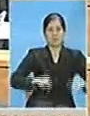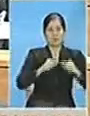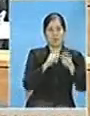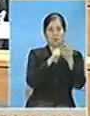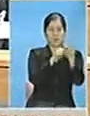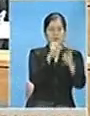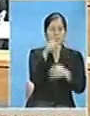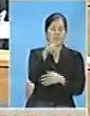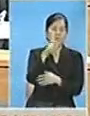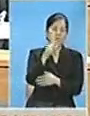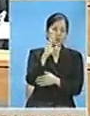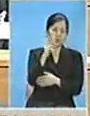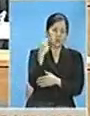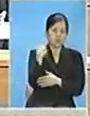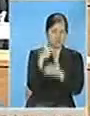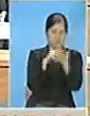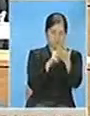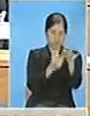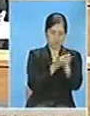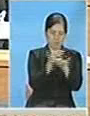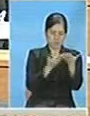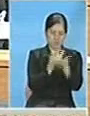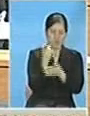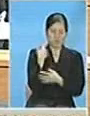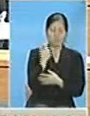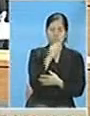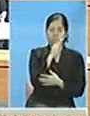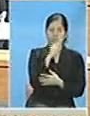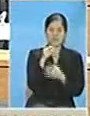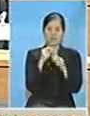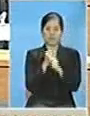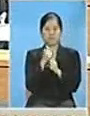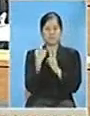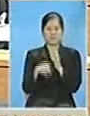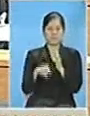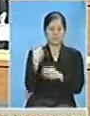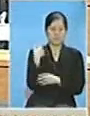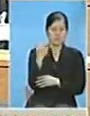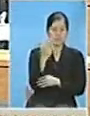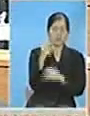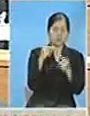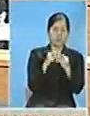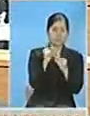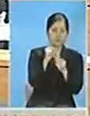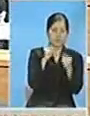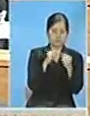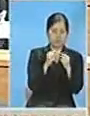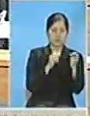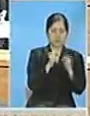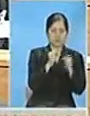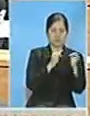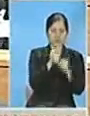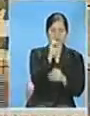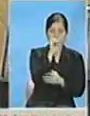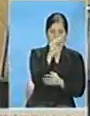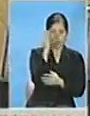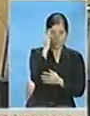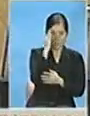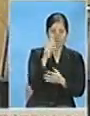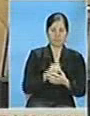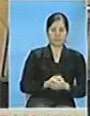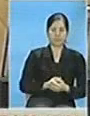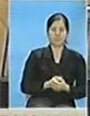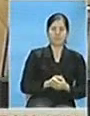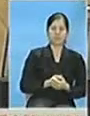นะครับถ้าไม่มีความผิดถ้าไม่ทุจริตไม่รู้จะส่งปปช.ทำไมท่านพูดความจริงให้หมดครับผมขออนุญาตชี้แจงท่านนี้ครับท่านประธาน รายงานส่งปปช.กัน